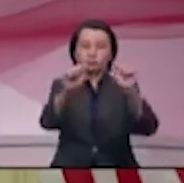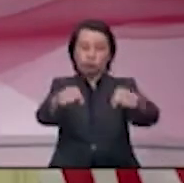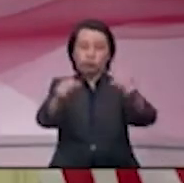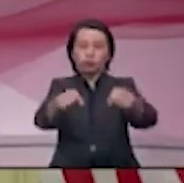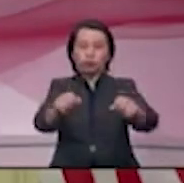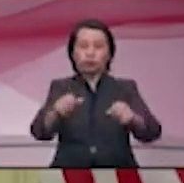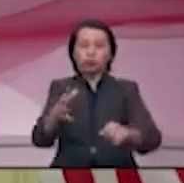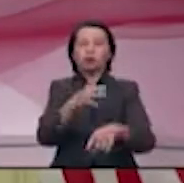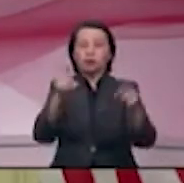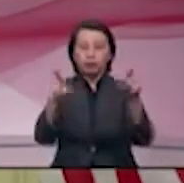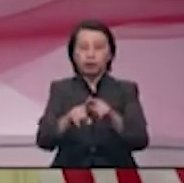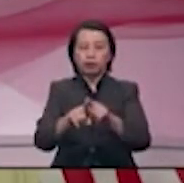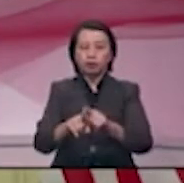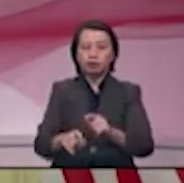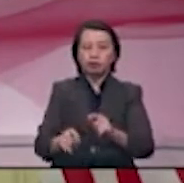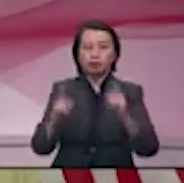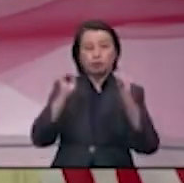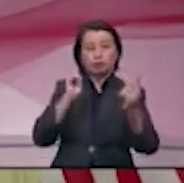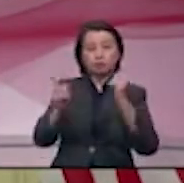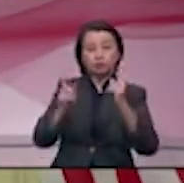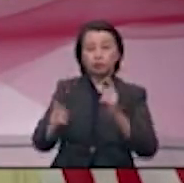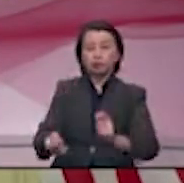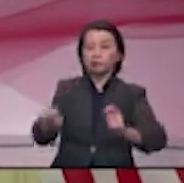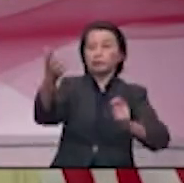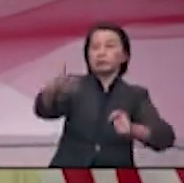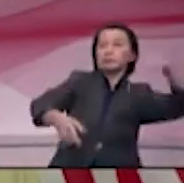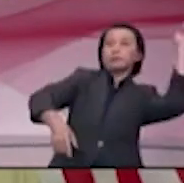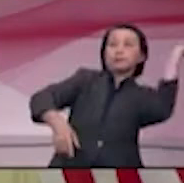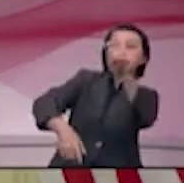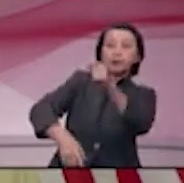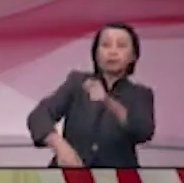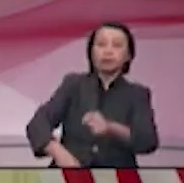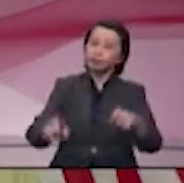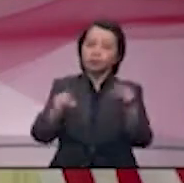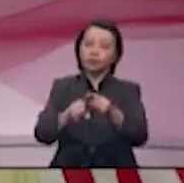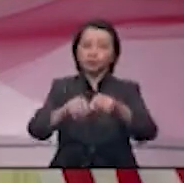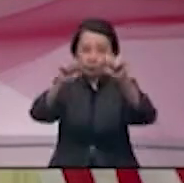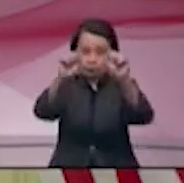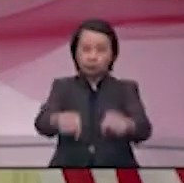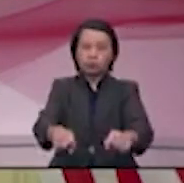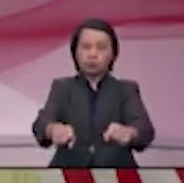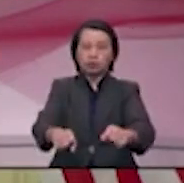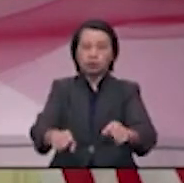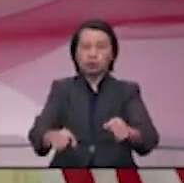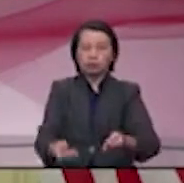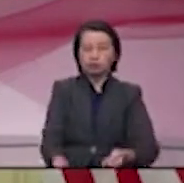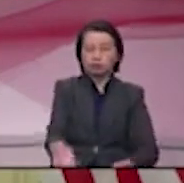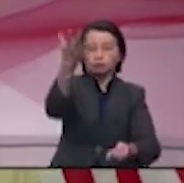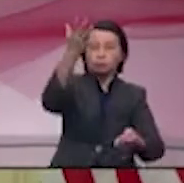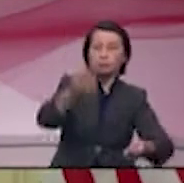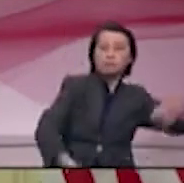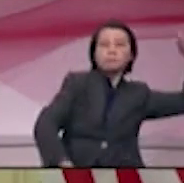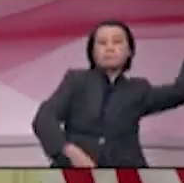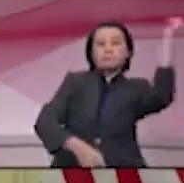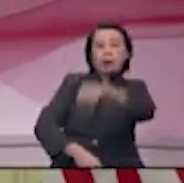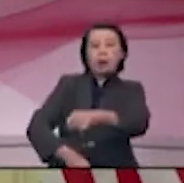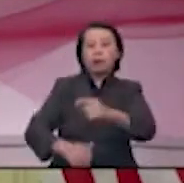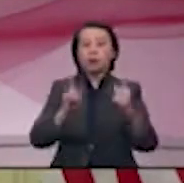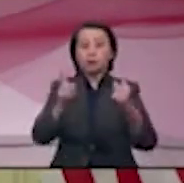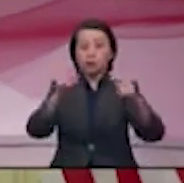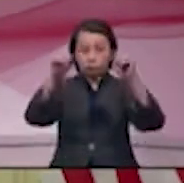sukan badminton Saya single pun tidak ada sentuhan tenis perseorangan